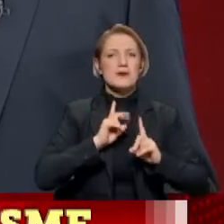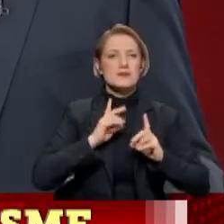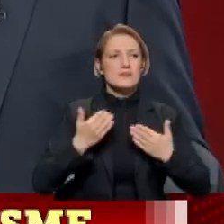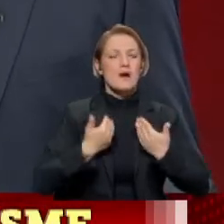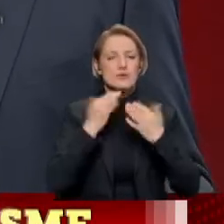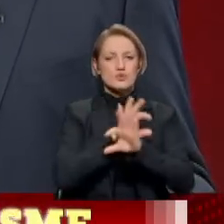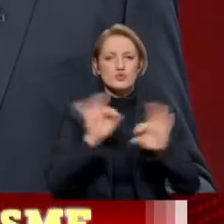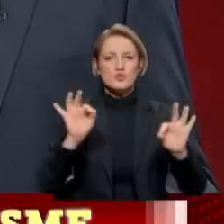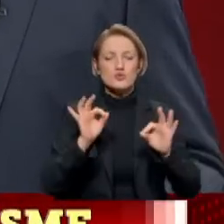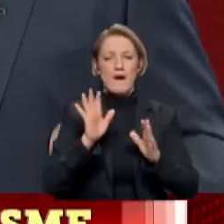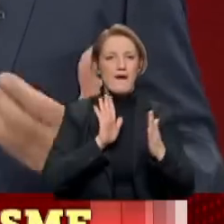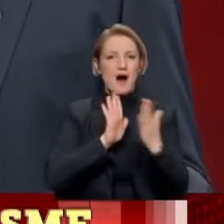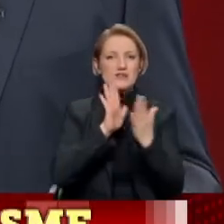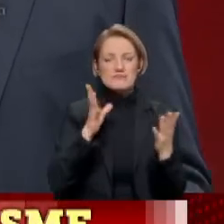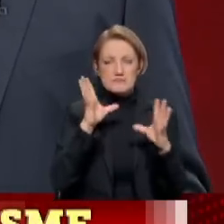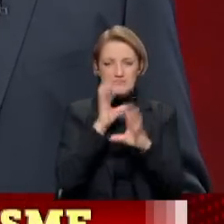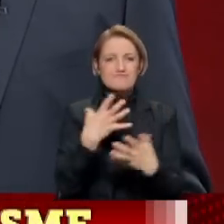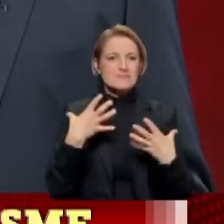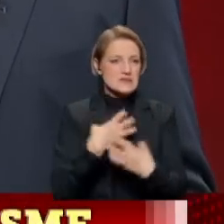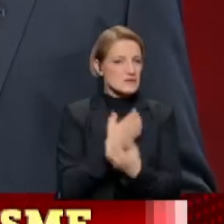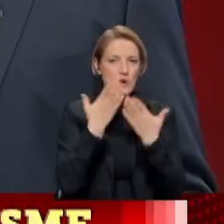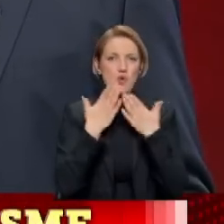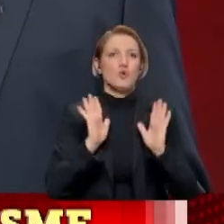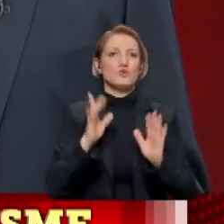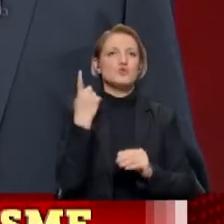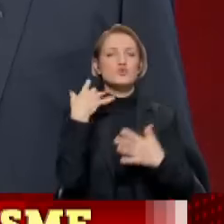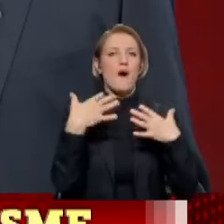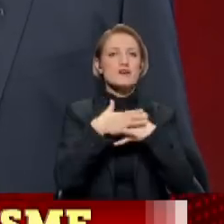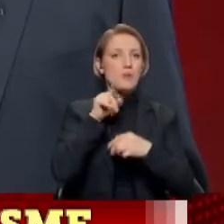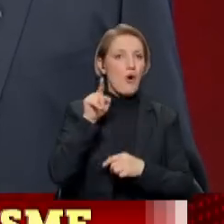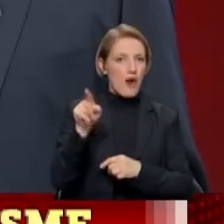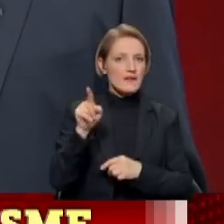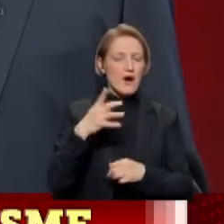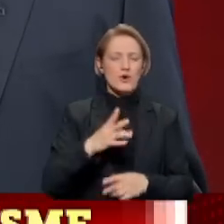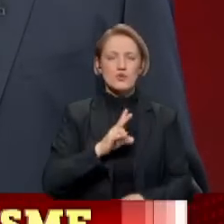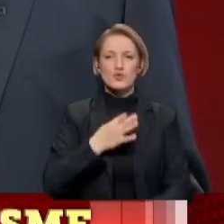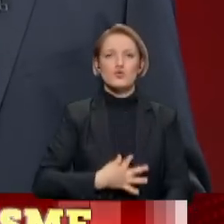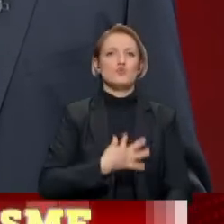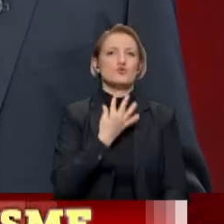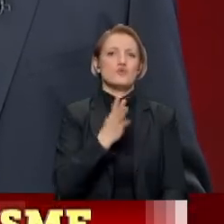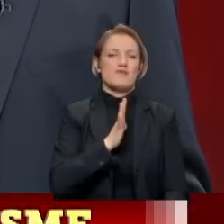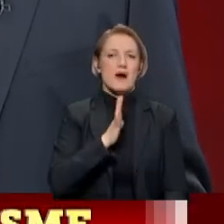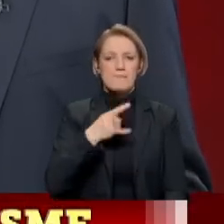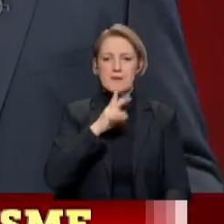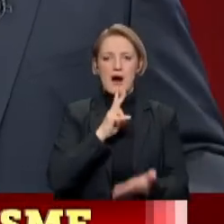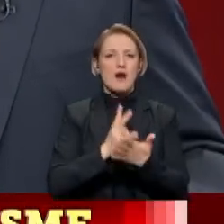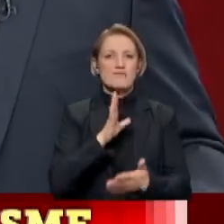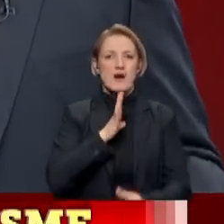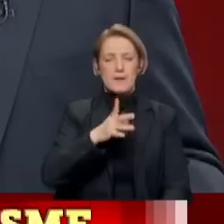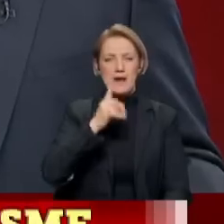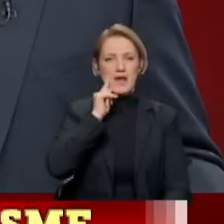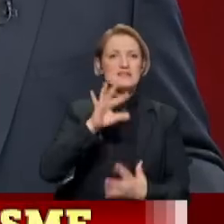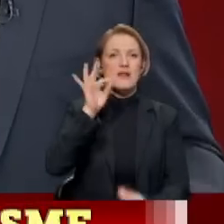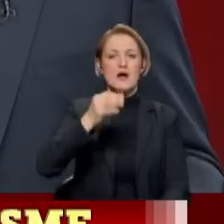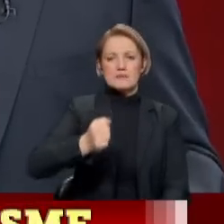bir çöküntü yoktu, bir karamsarlık yoktu. Dün akşam orada bir umut vardı, bir kararlılık vardı. Ben insanların yumruklarını